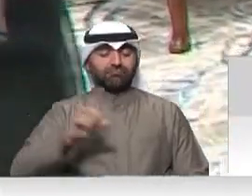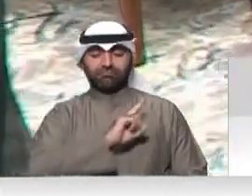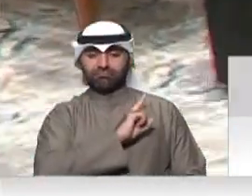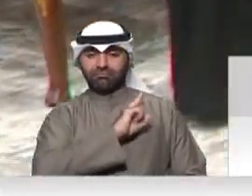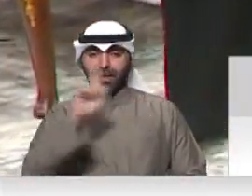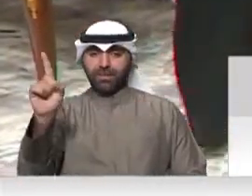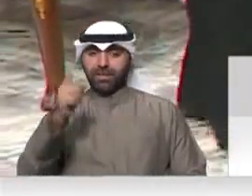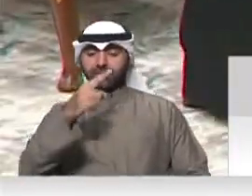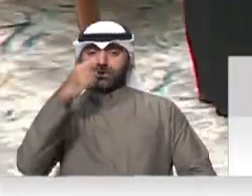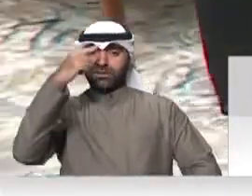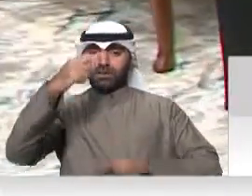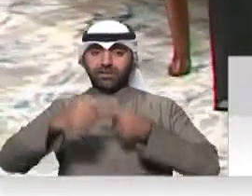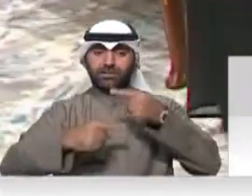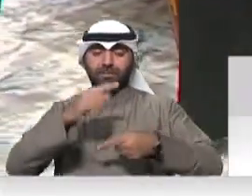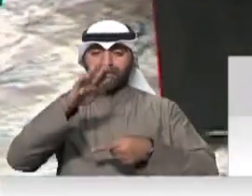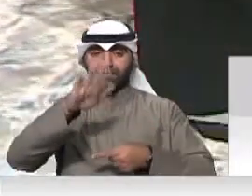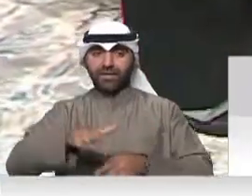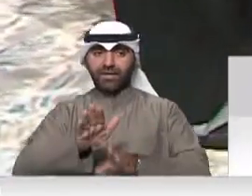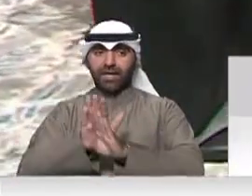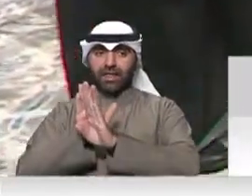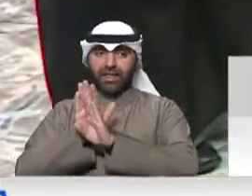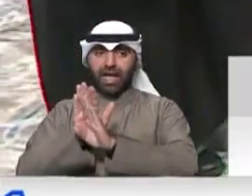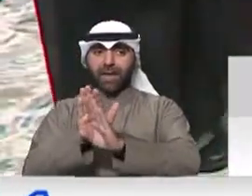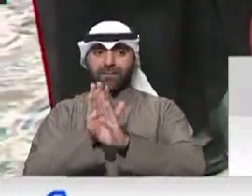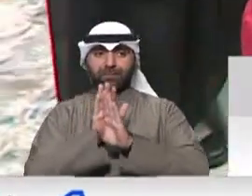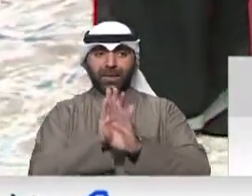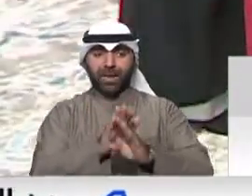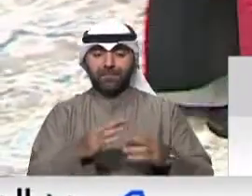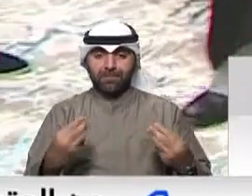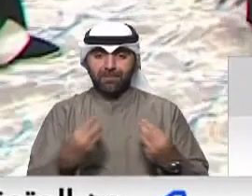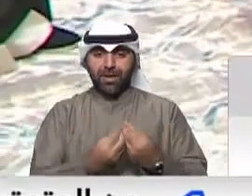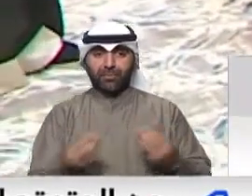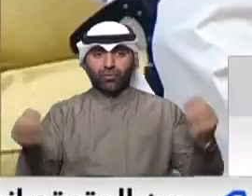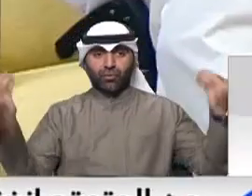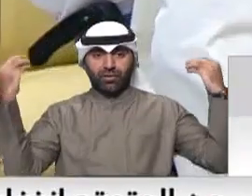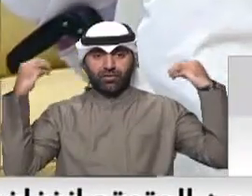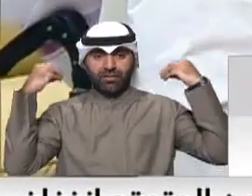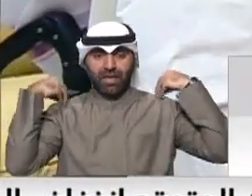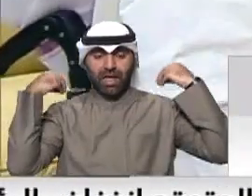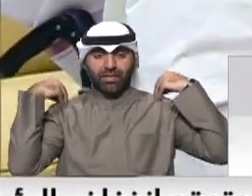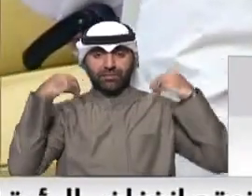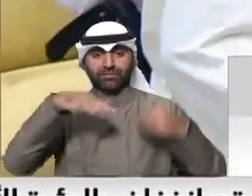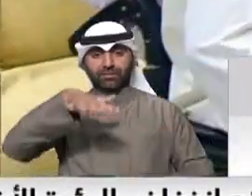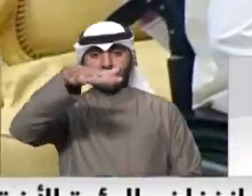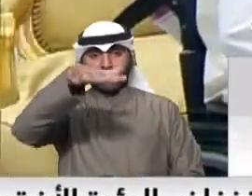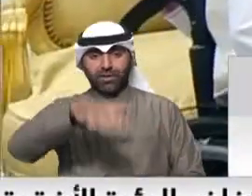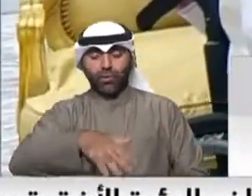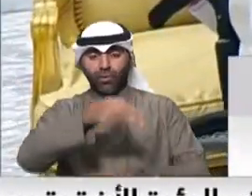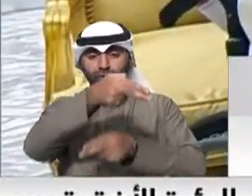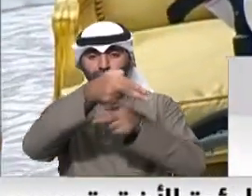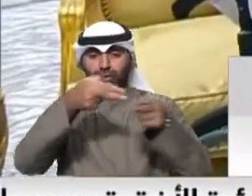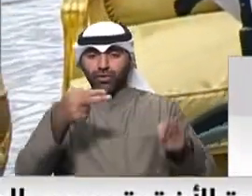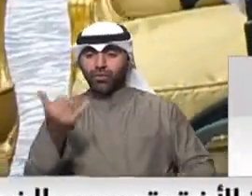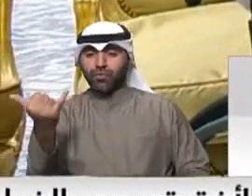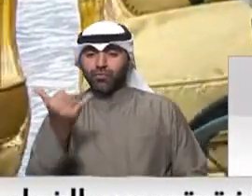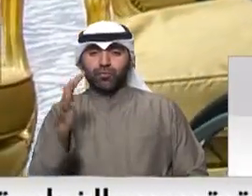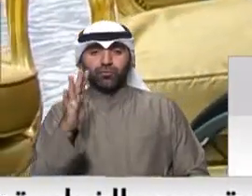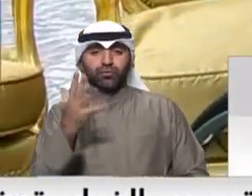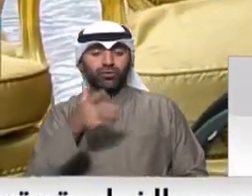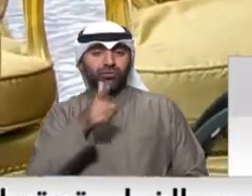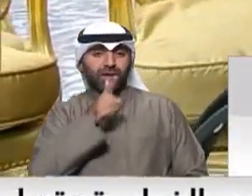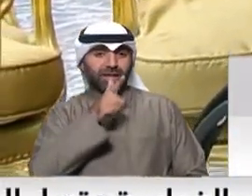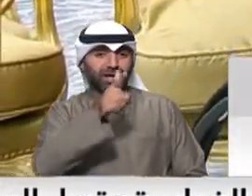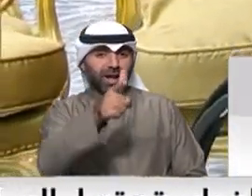يوجه المعنيين في الرياضه بوطننا الحبيب الى الاستمرار في اداء مهامهم باخلاص وحسن تخطيط